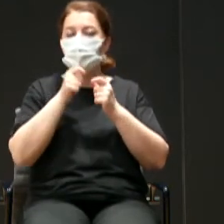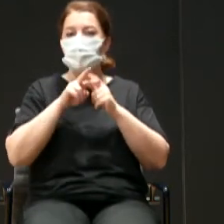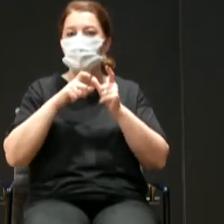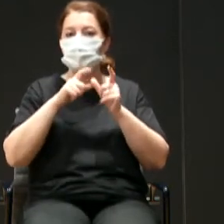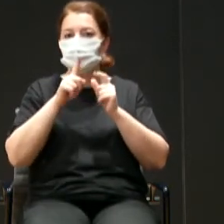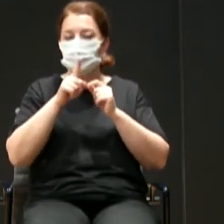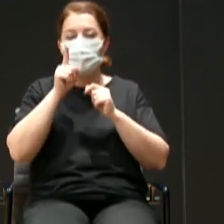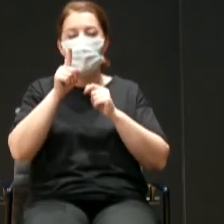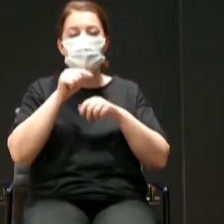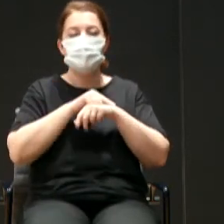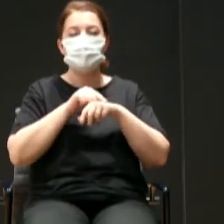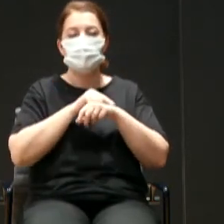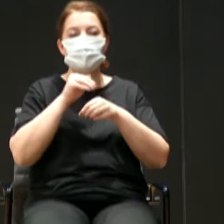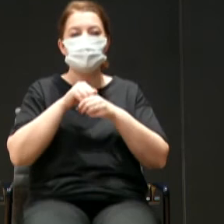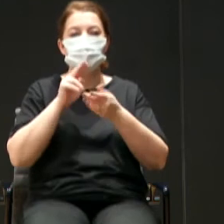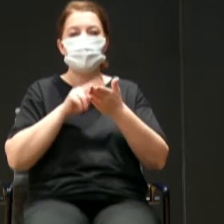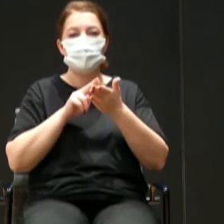üyemiz